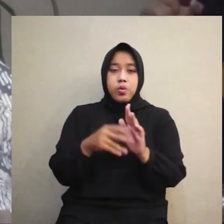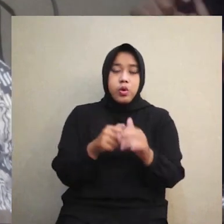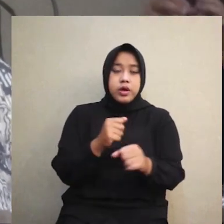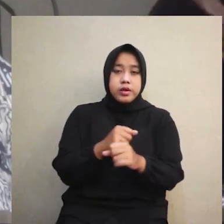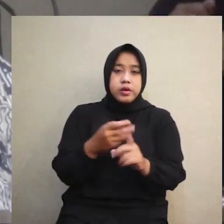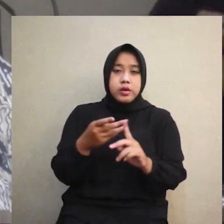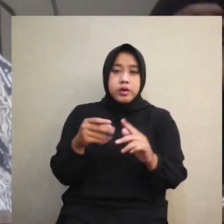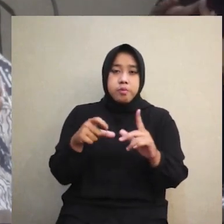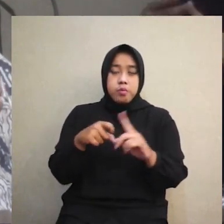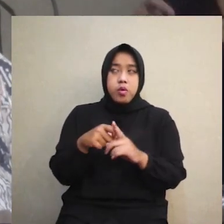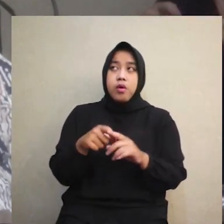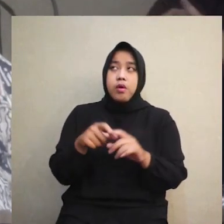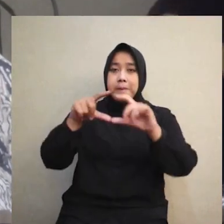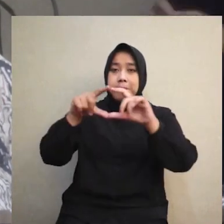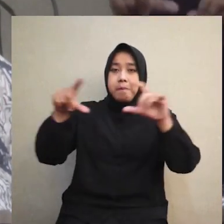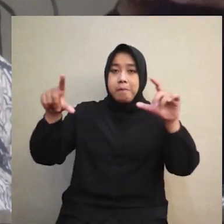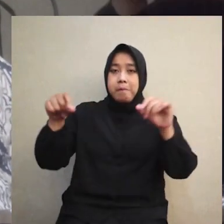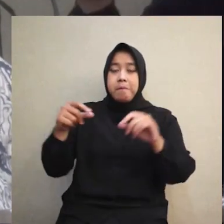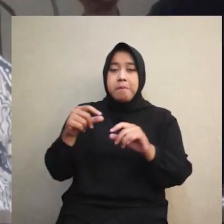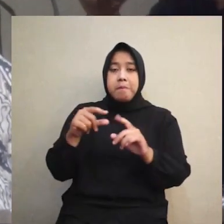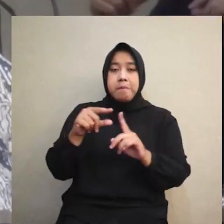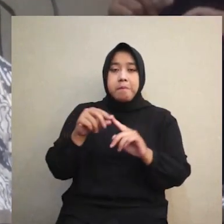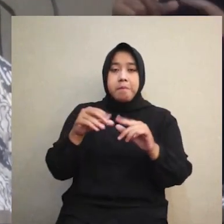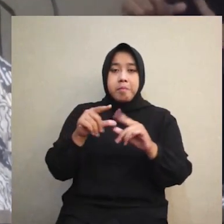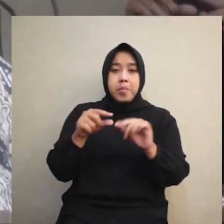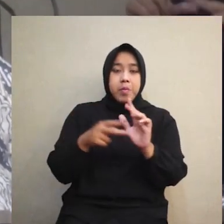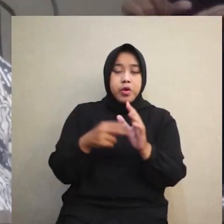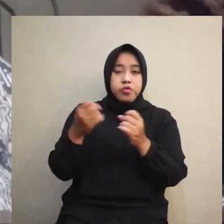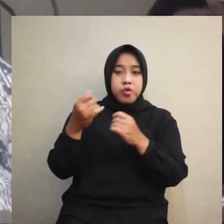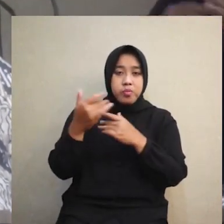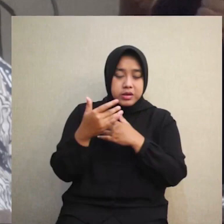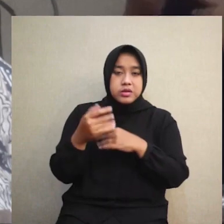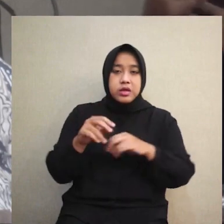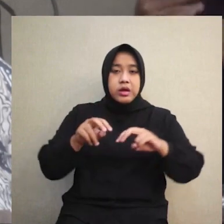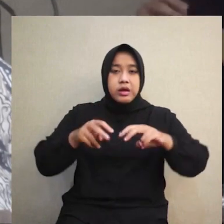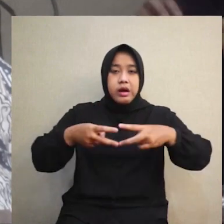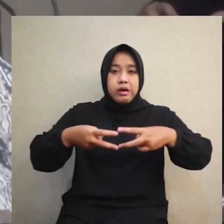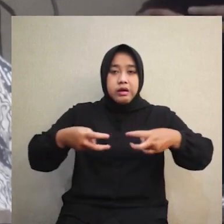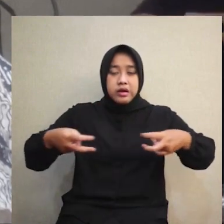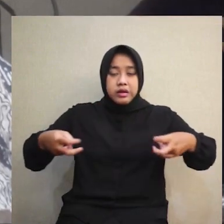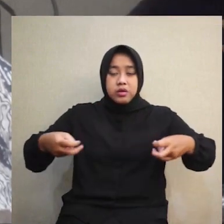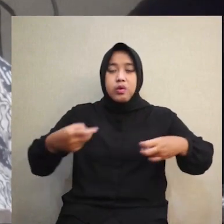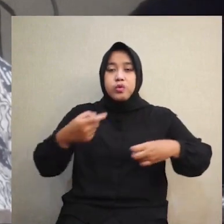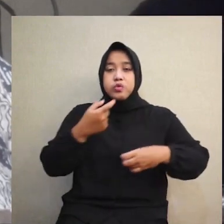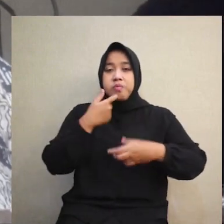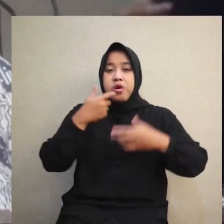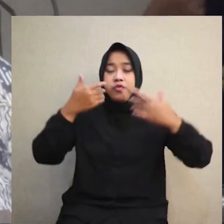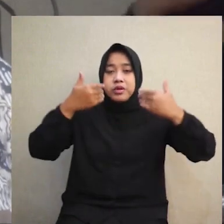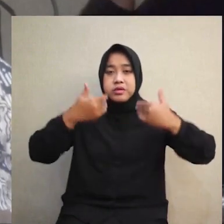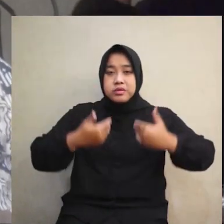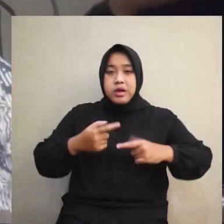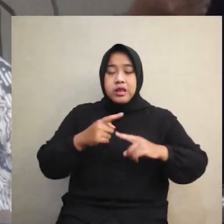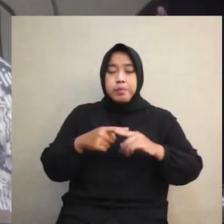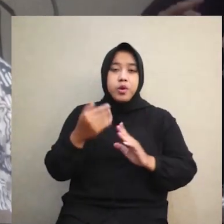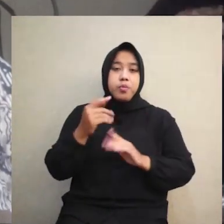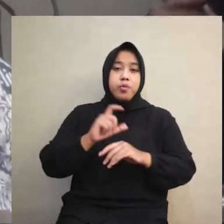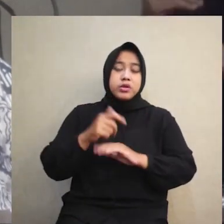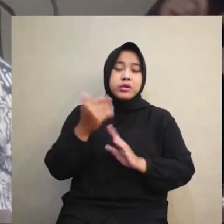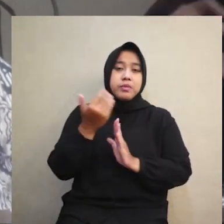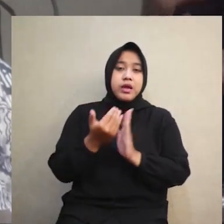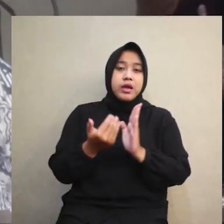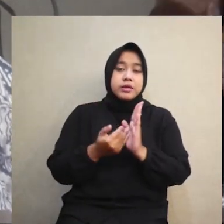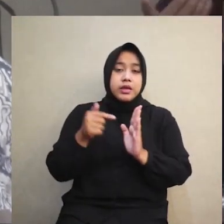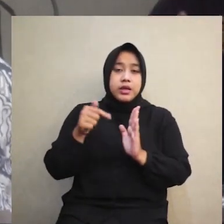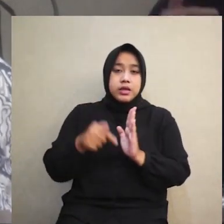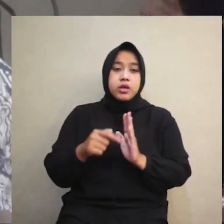informasi yang sudah ada running text dan seterusnya itu hanya karena fisik gitu tapi proses beracara itu yang